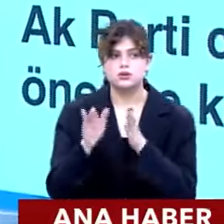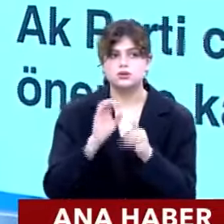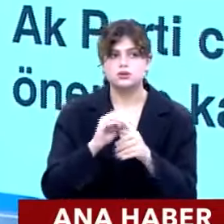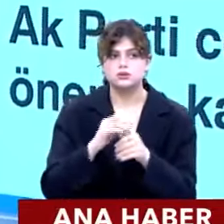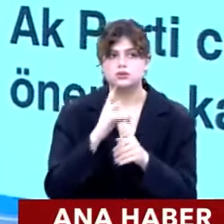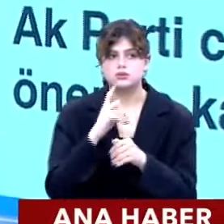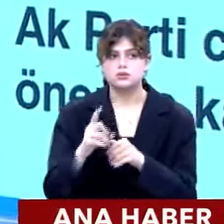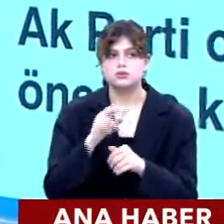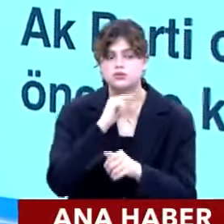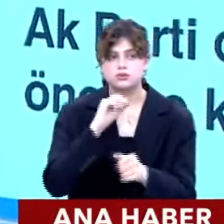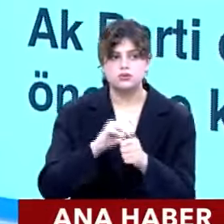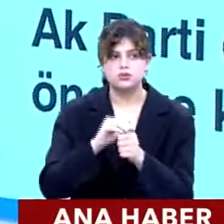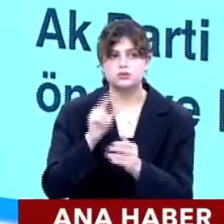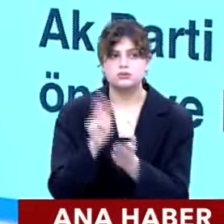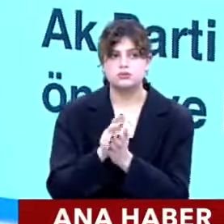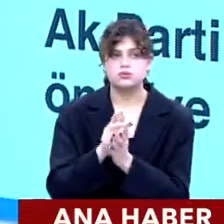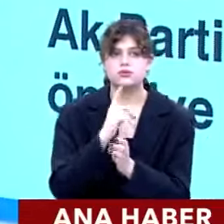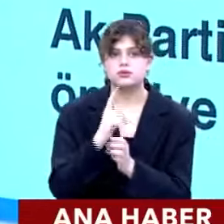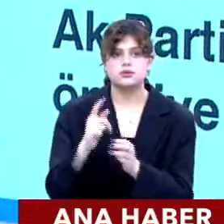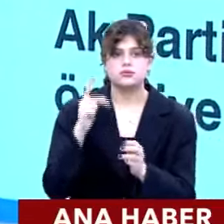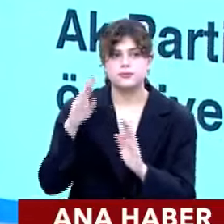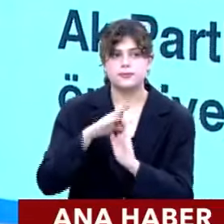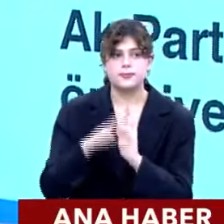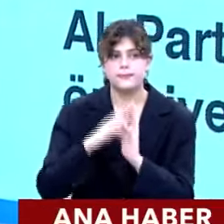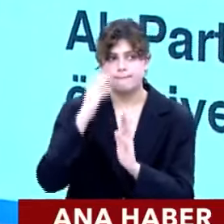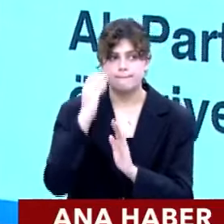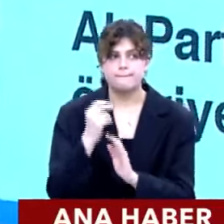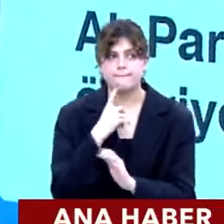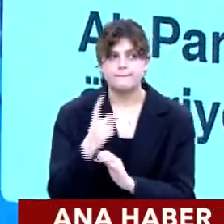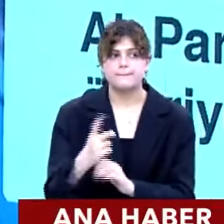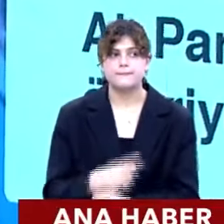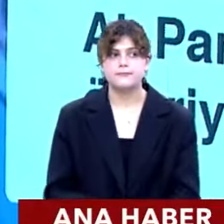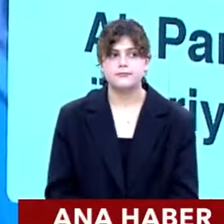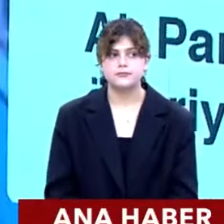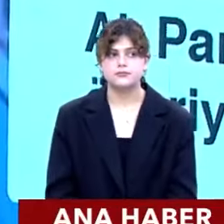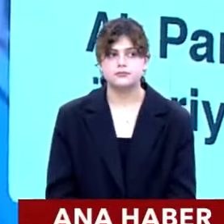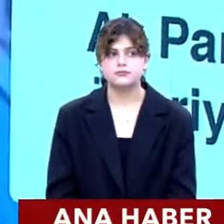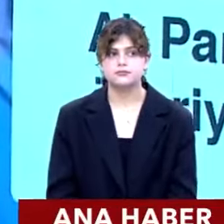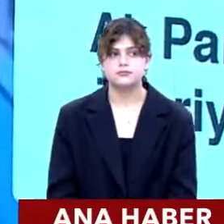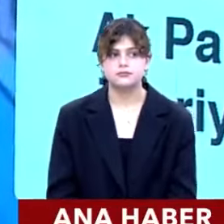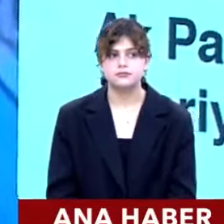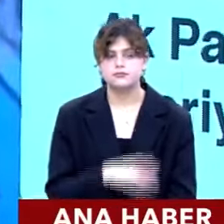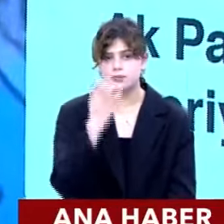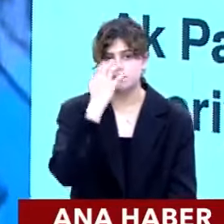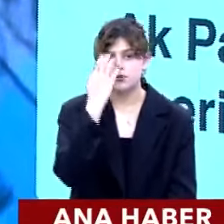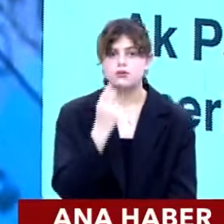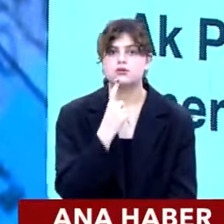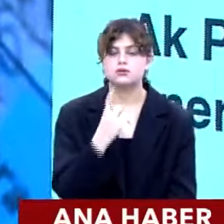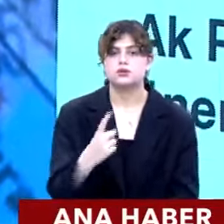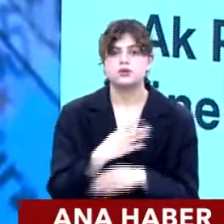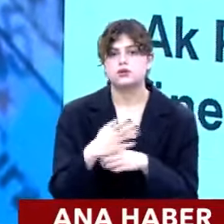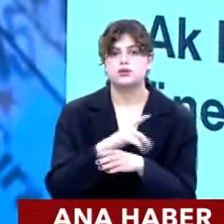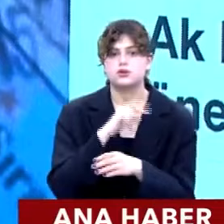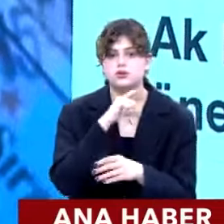bir oranda karar kılınması üzerine görüş bildirdi. Tabii aslında şimdi sadece bekleyeceğiz.